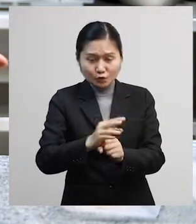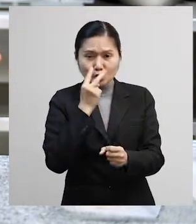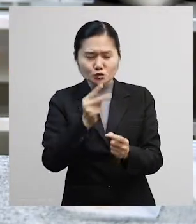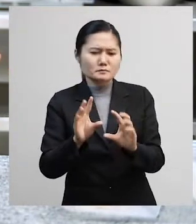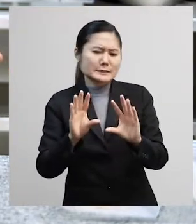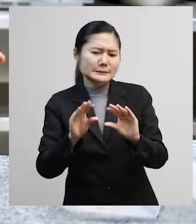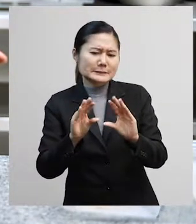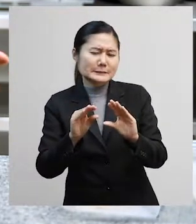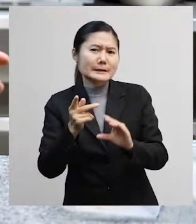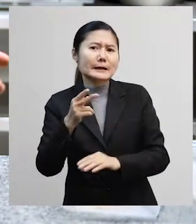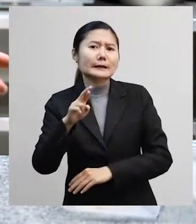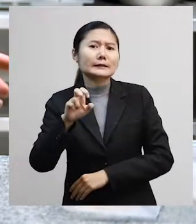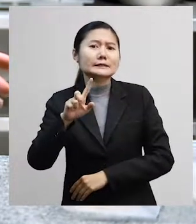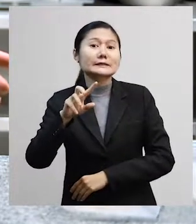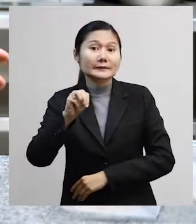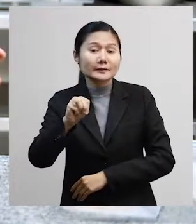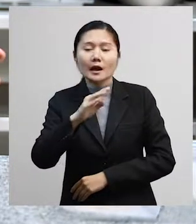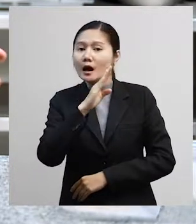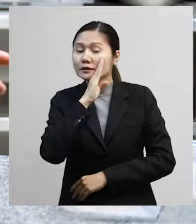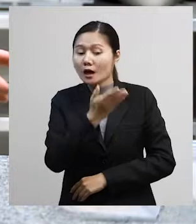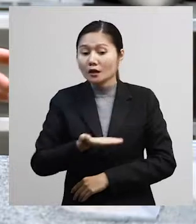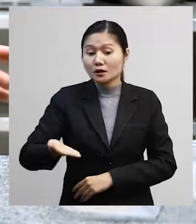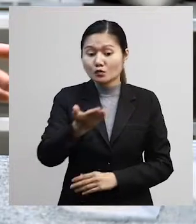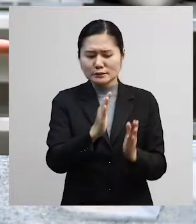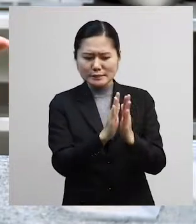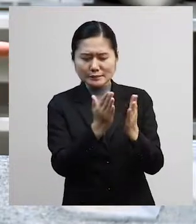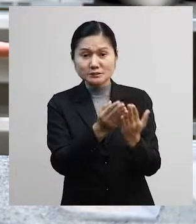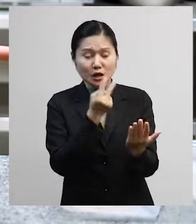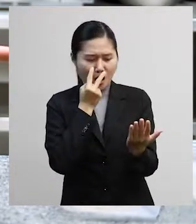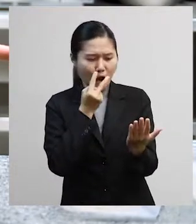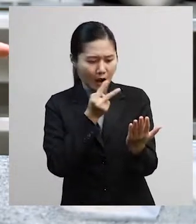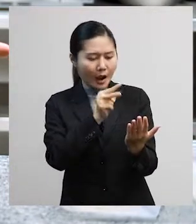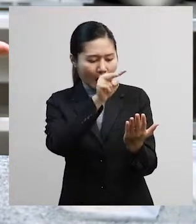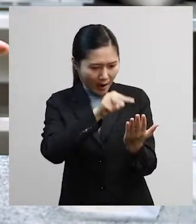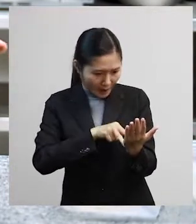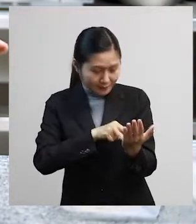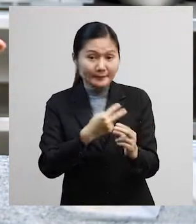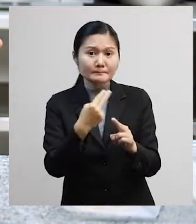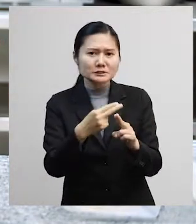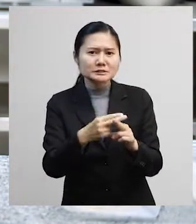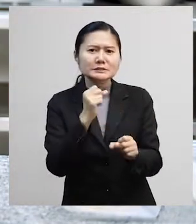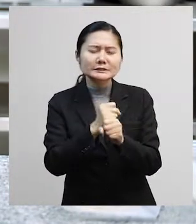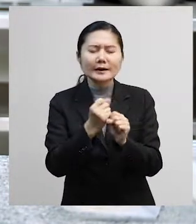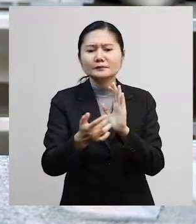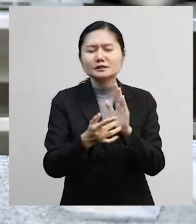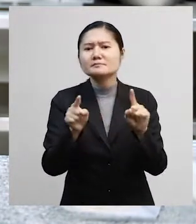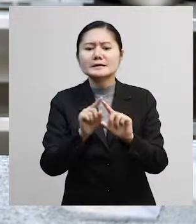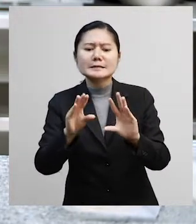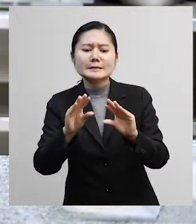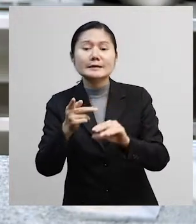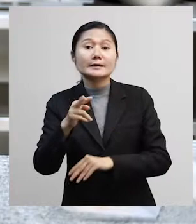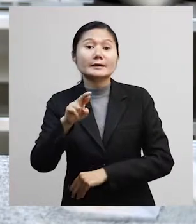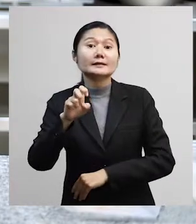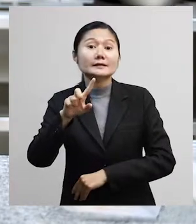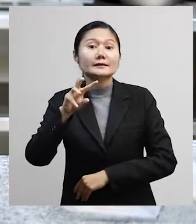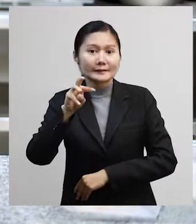เป็นเนื้อครีมๆนะคะถ้าน้องๆได้อ่านหนังสือบางทีเขาก็จะเรียกว่าการทำเทคนิคครีมมาร์ชนะคะนั่นก็